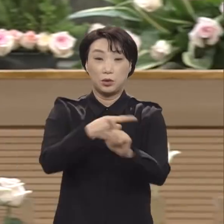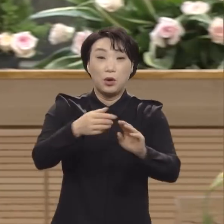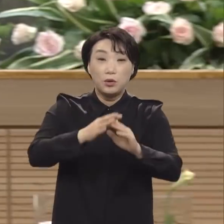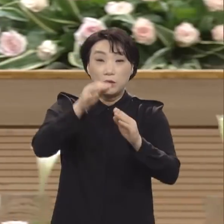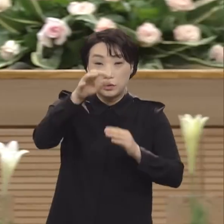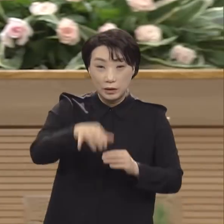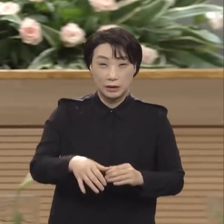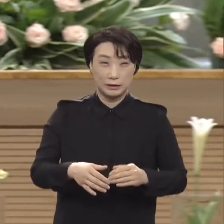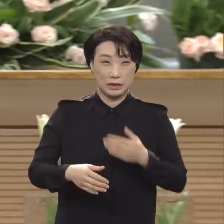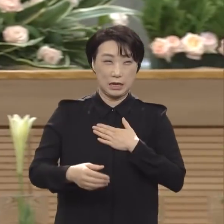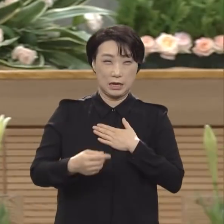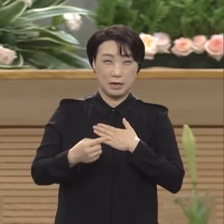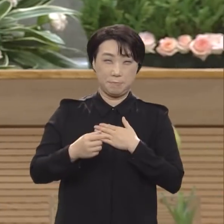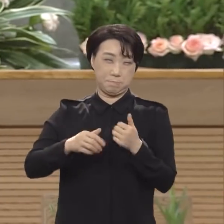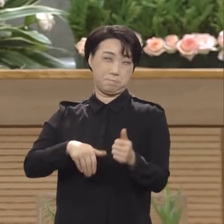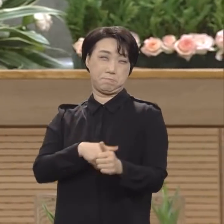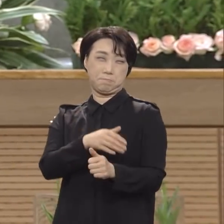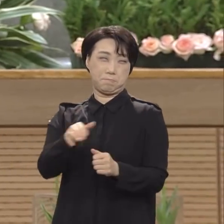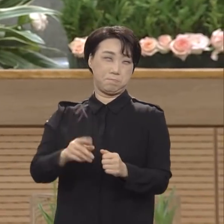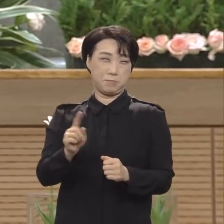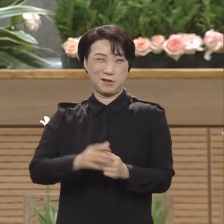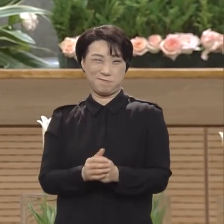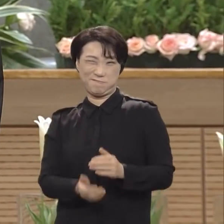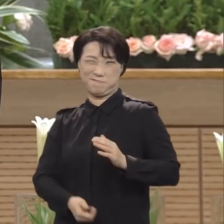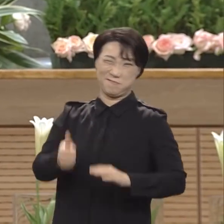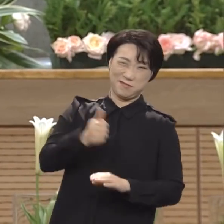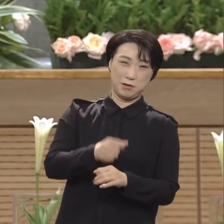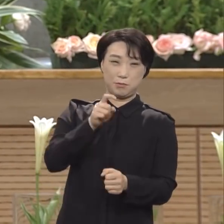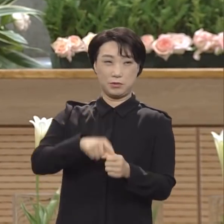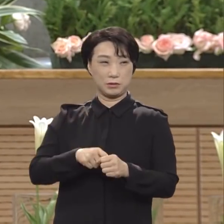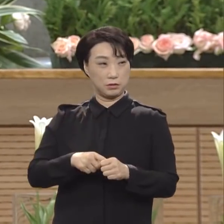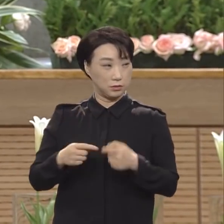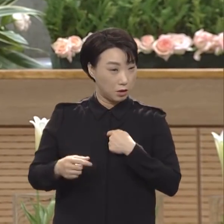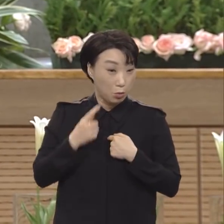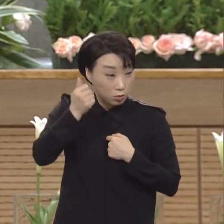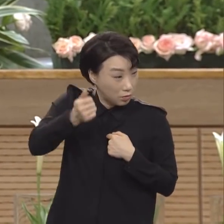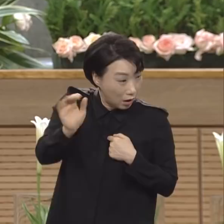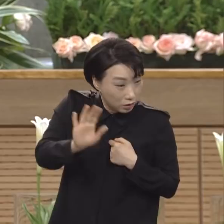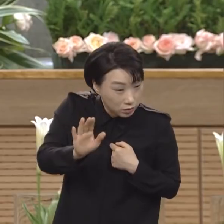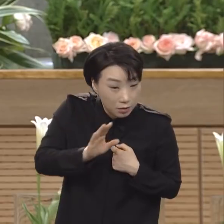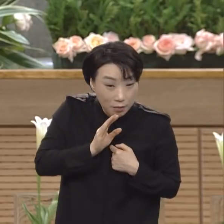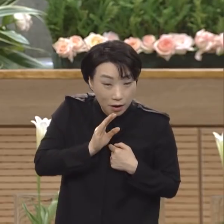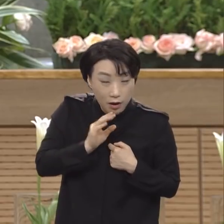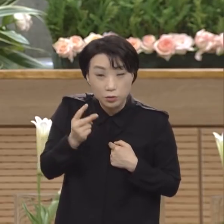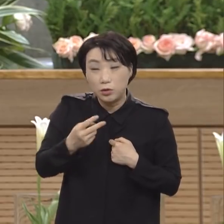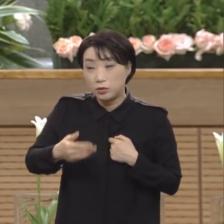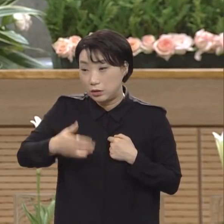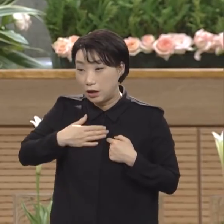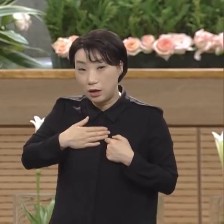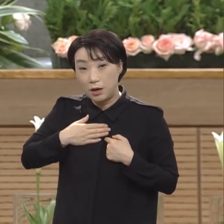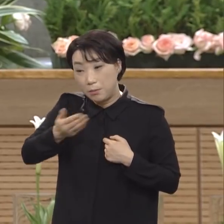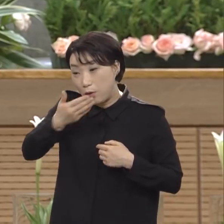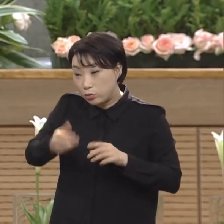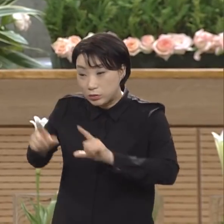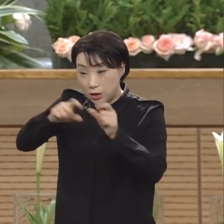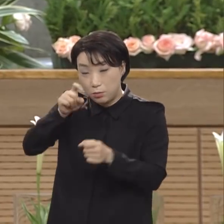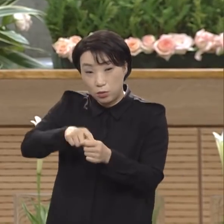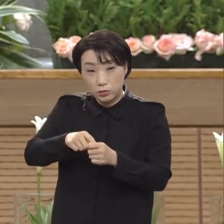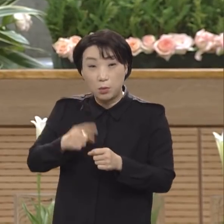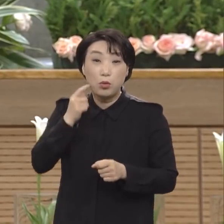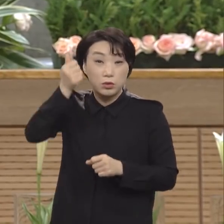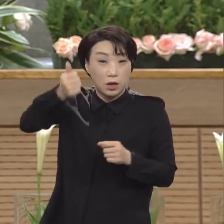교회를 등에 업고 출세하려고 된 것도 아니고 먹고 살려고 된 것도 아니고, 내가